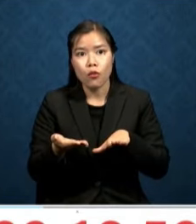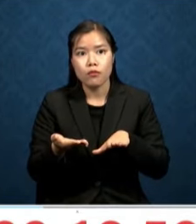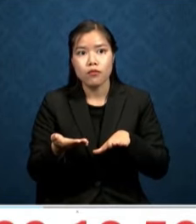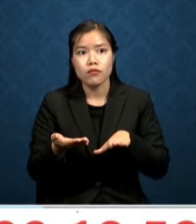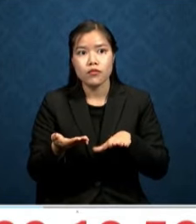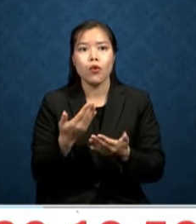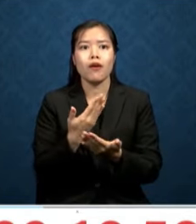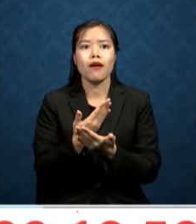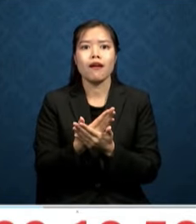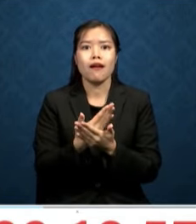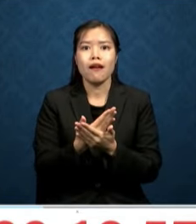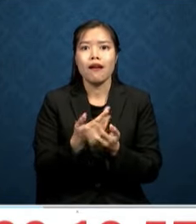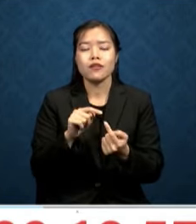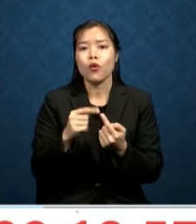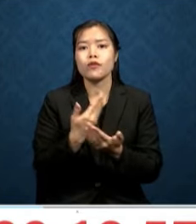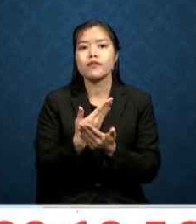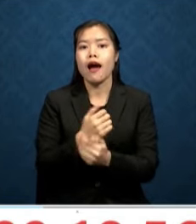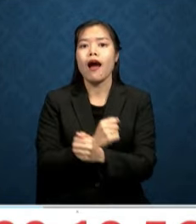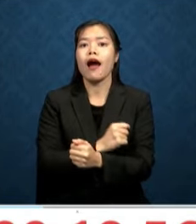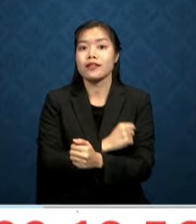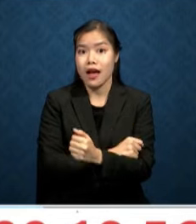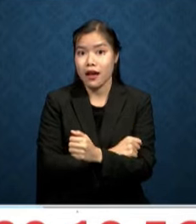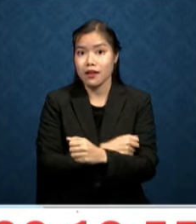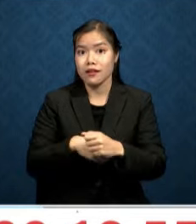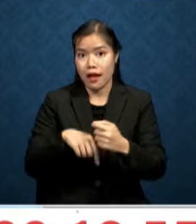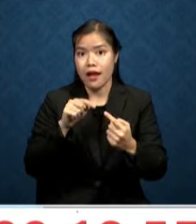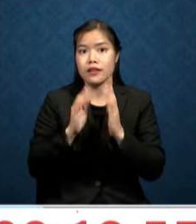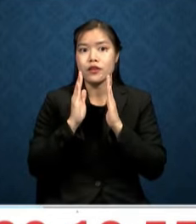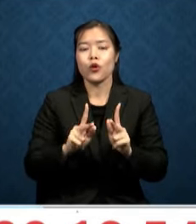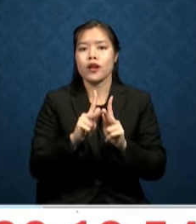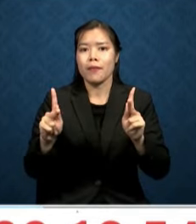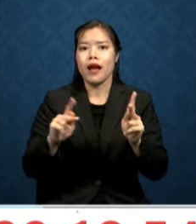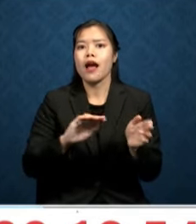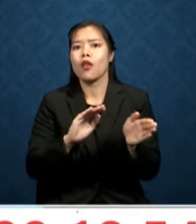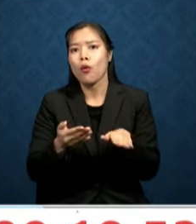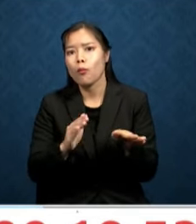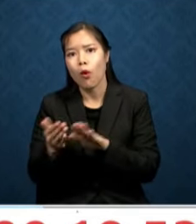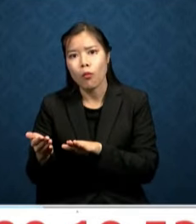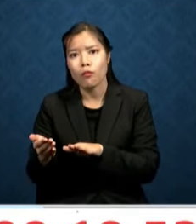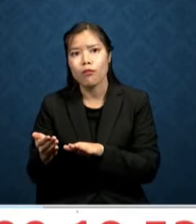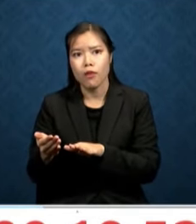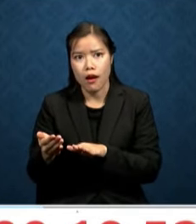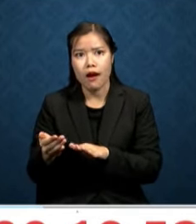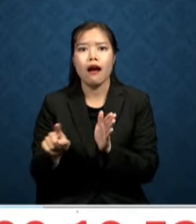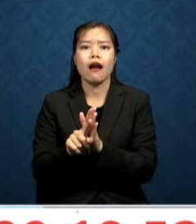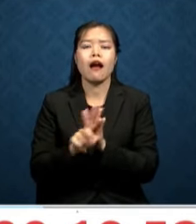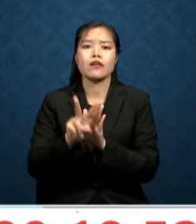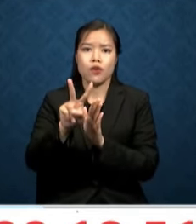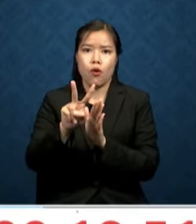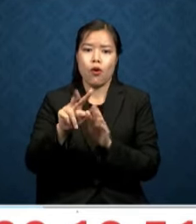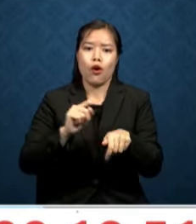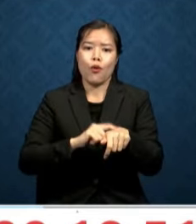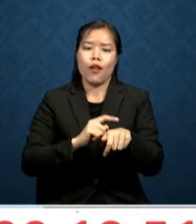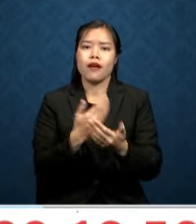ค่าจ้างนะฮะถึง2ครั้งนะครับทำให้ไม่สามารถขึ้นได้ตามกำหนดระยะเวลาผมเรียนว่าผมใ